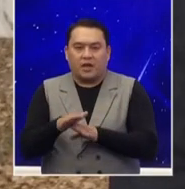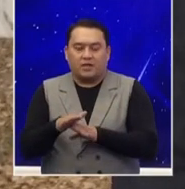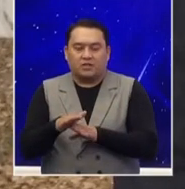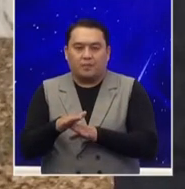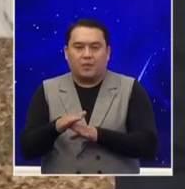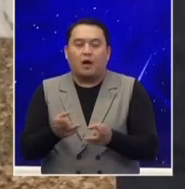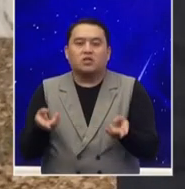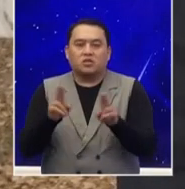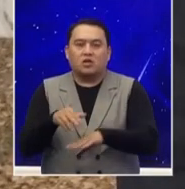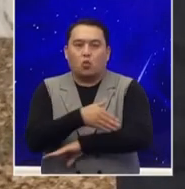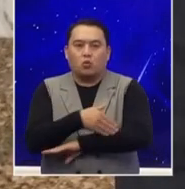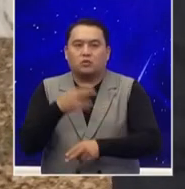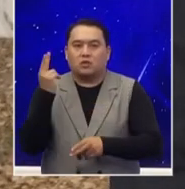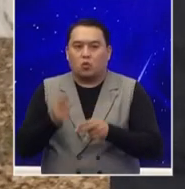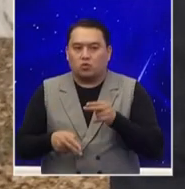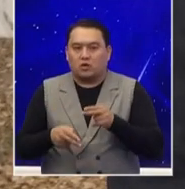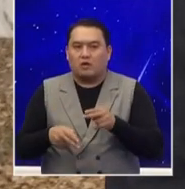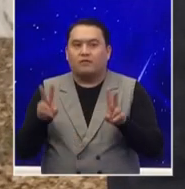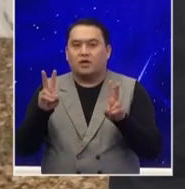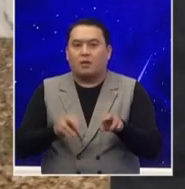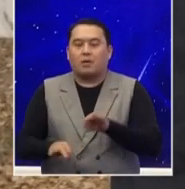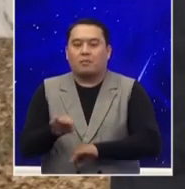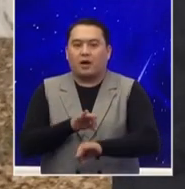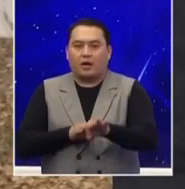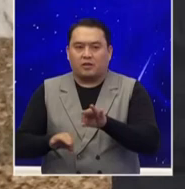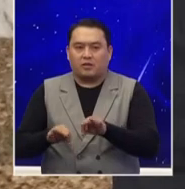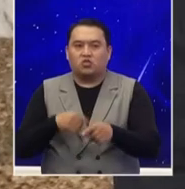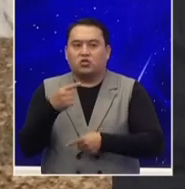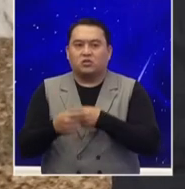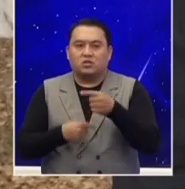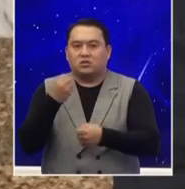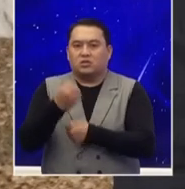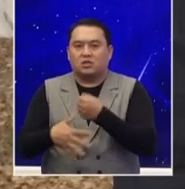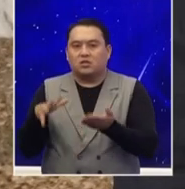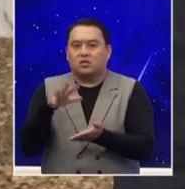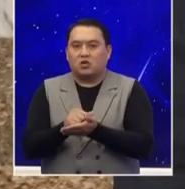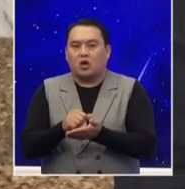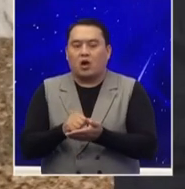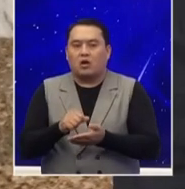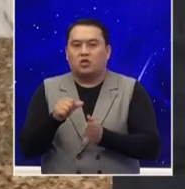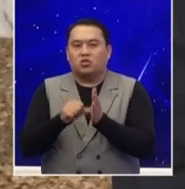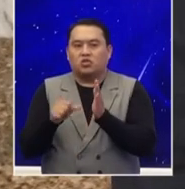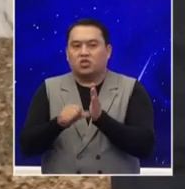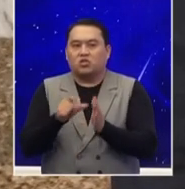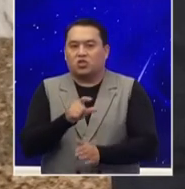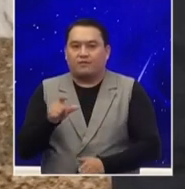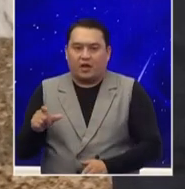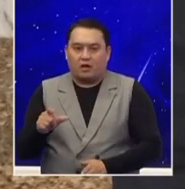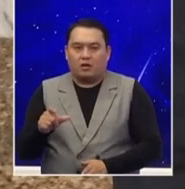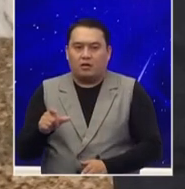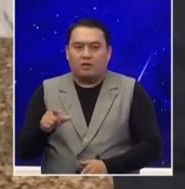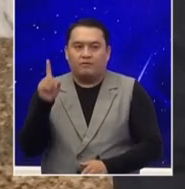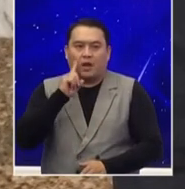остальные улицы закончены в рамках проектора через центры занятости устроена 60 человек на